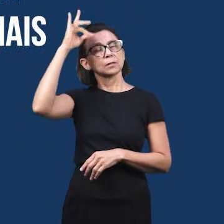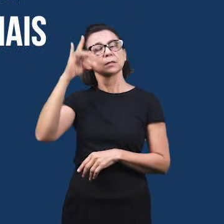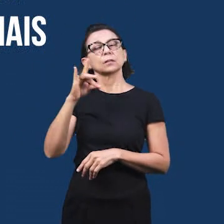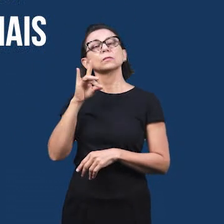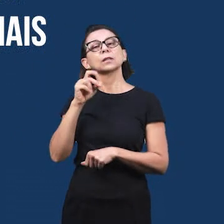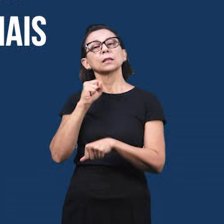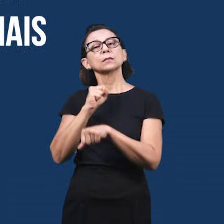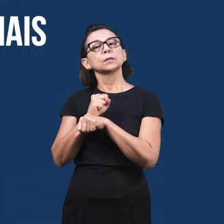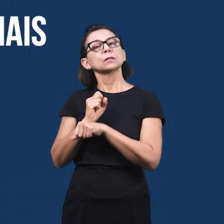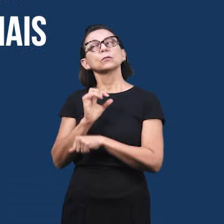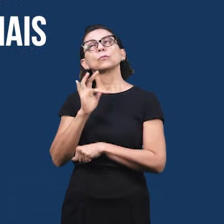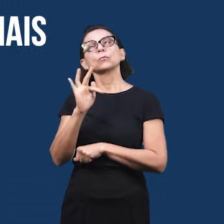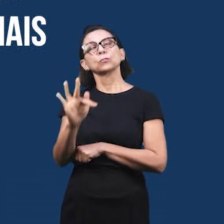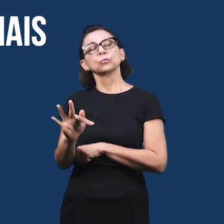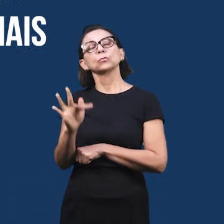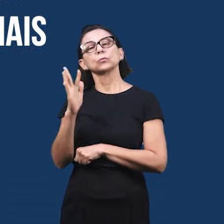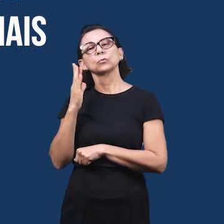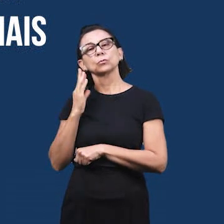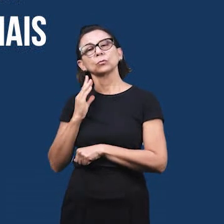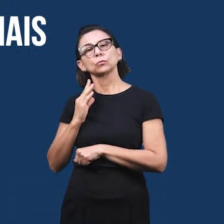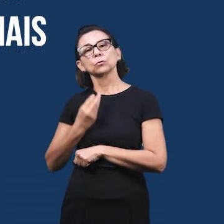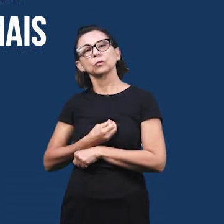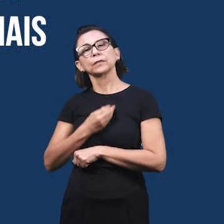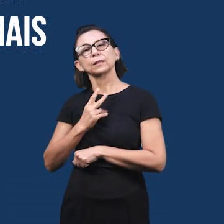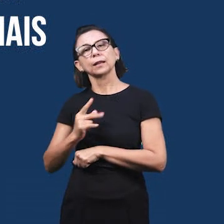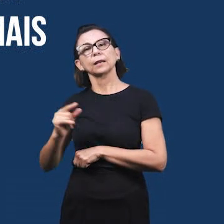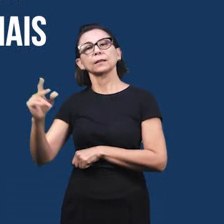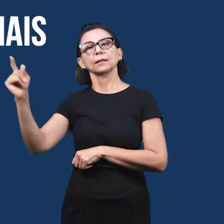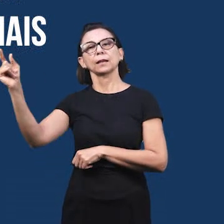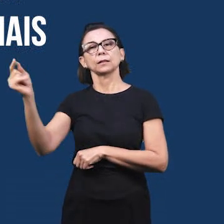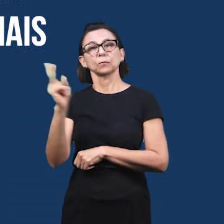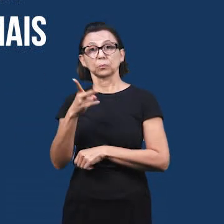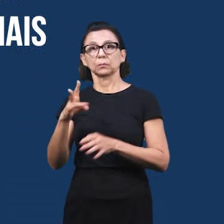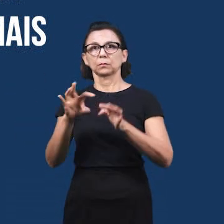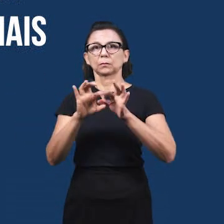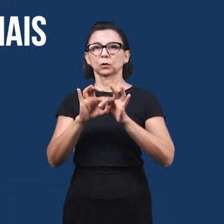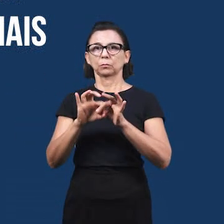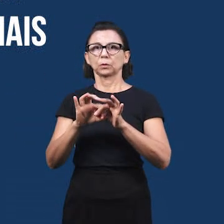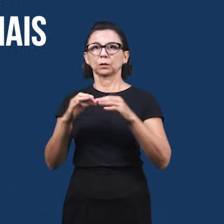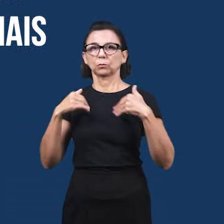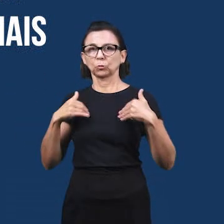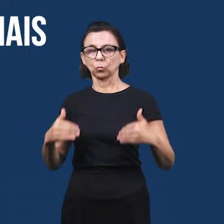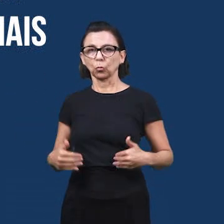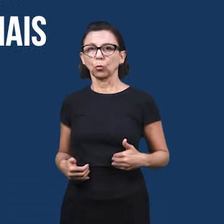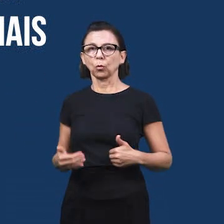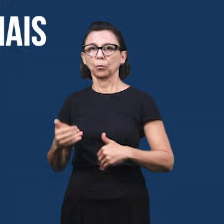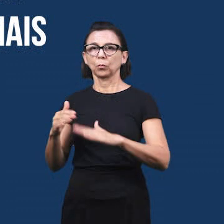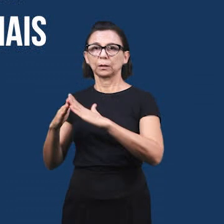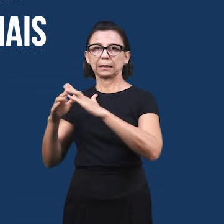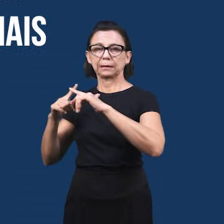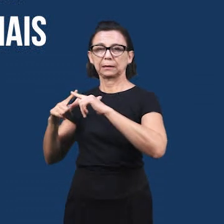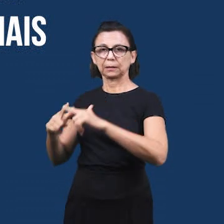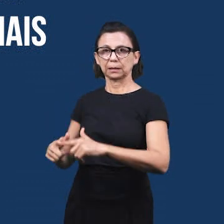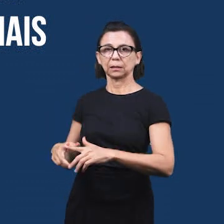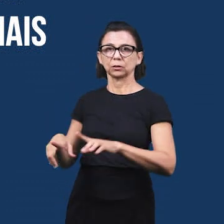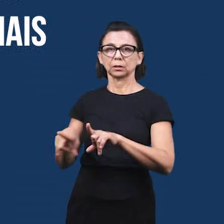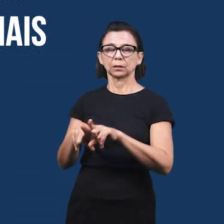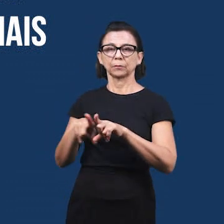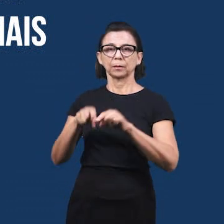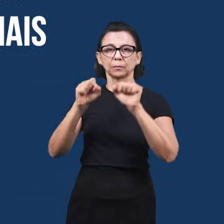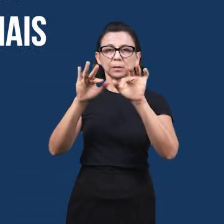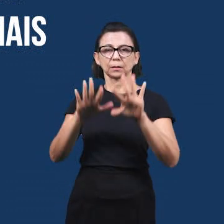Иисуса, Он дал нам своего Духа Святого, надежду нашу. Да будем пребывать в общении,